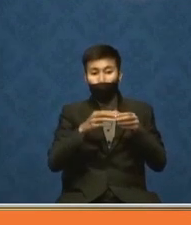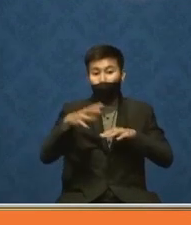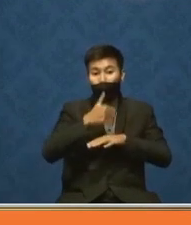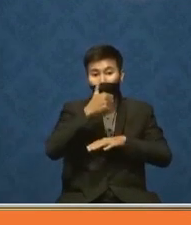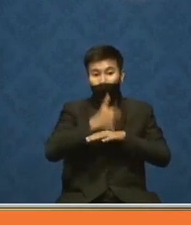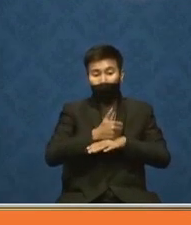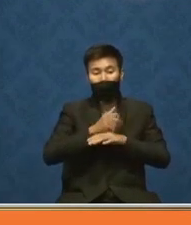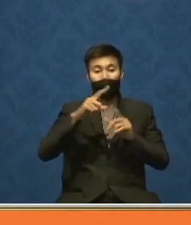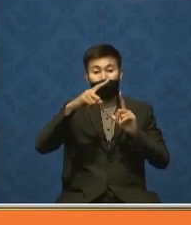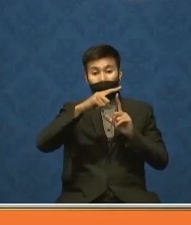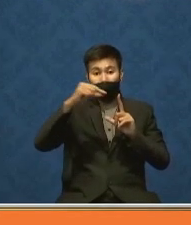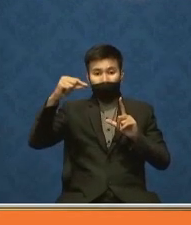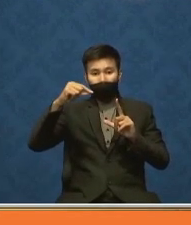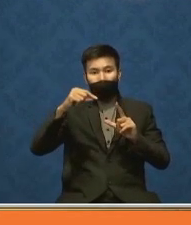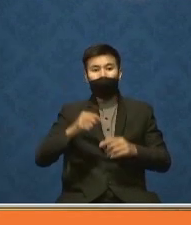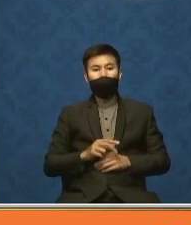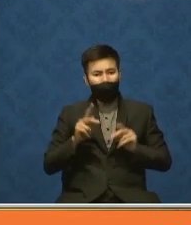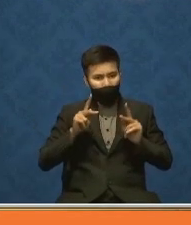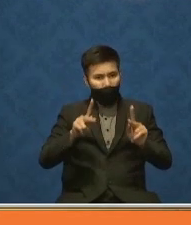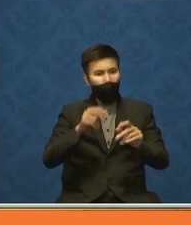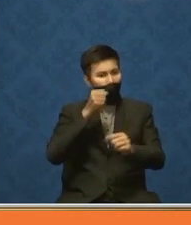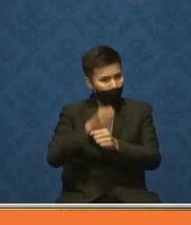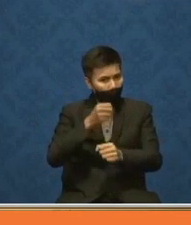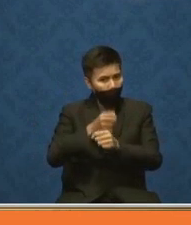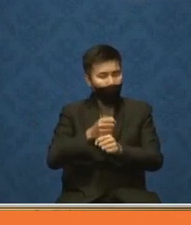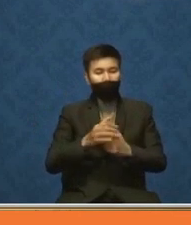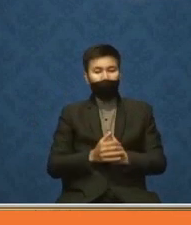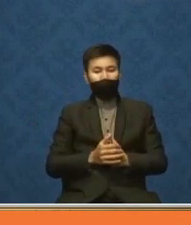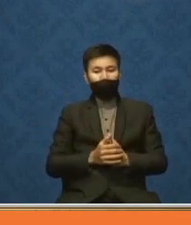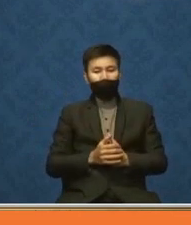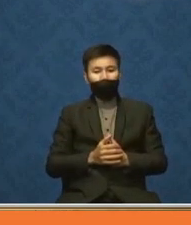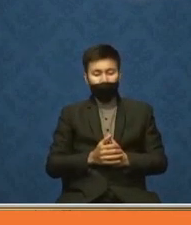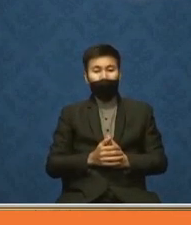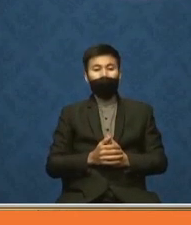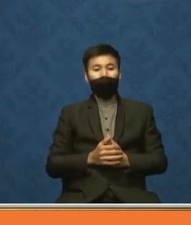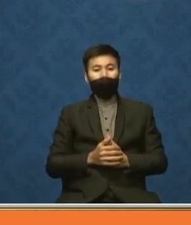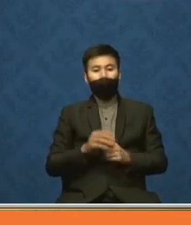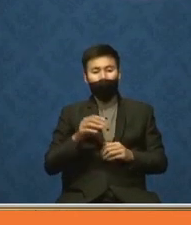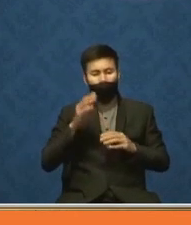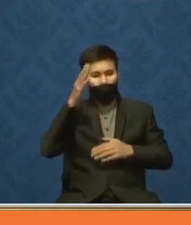นกับระบอบนายทุนขุนศึกศักดินาครับเพื่ออนาคตใหม่ของประชาชนเพ